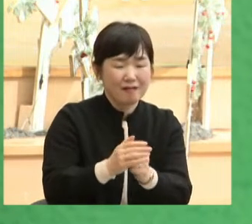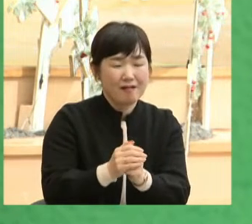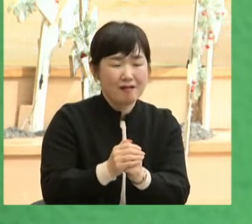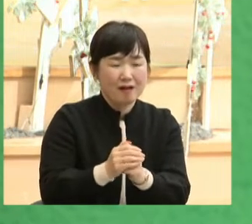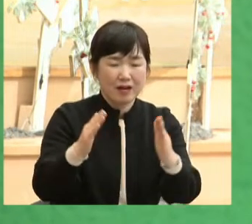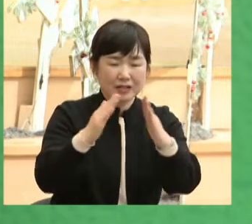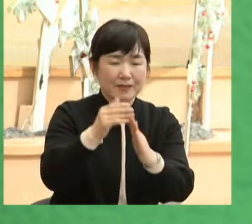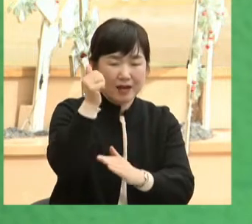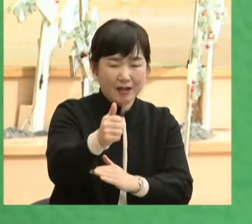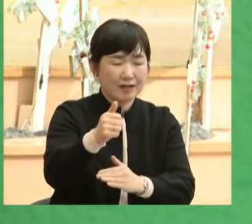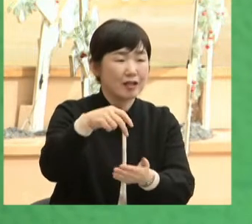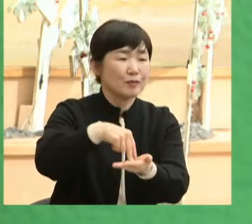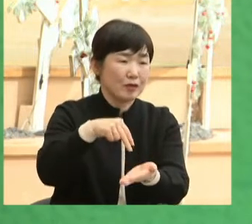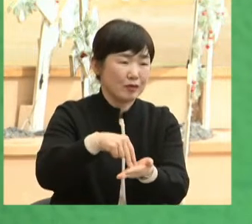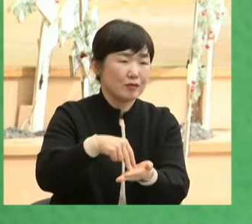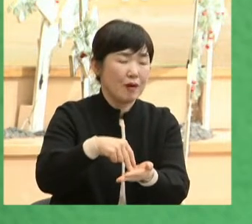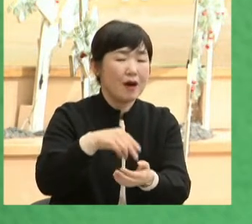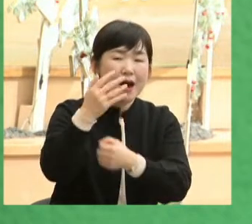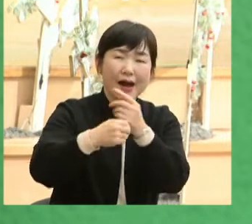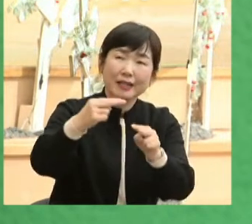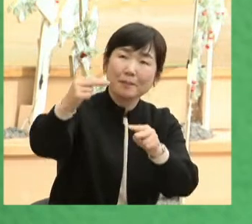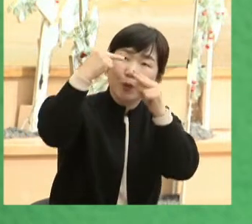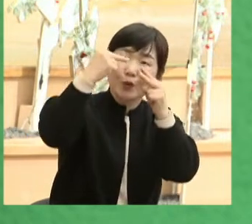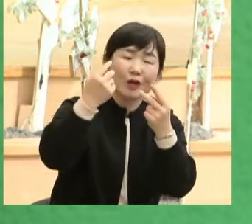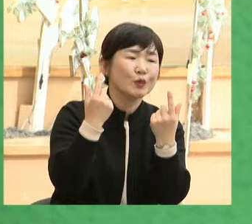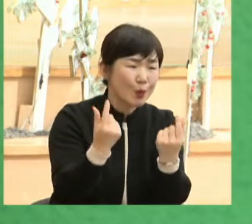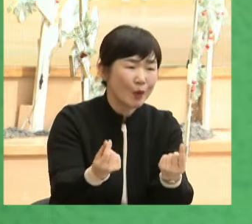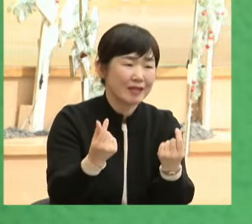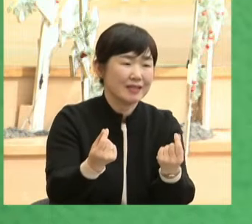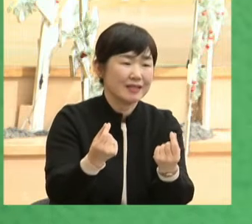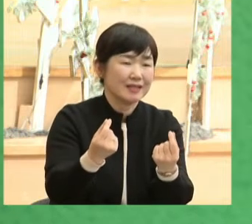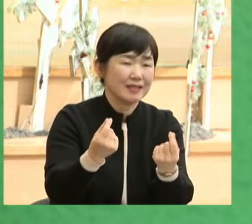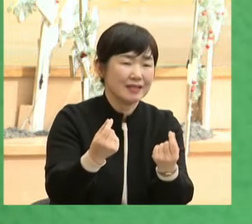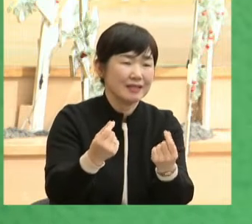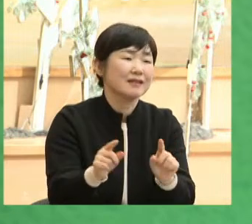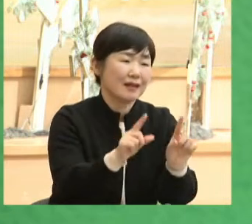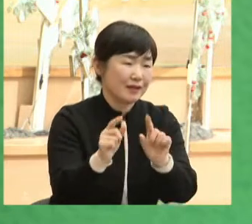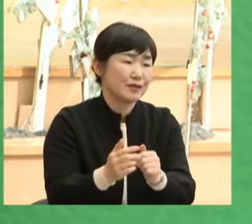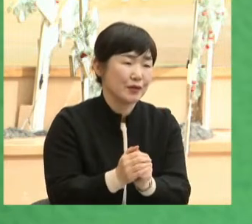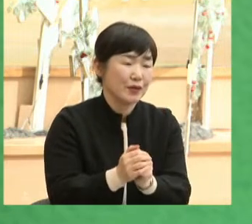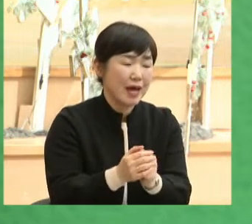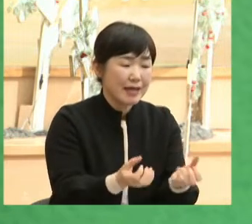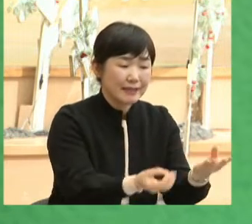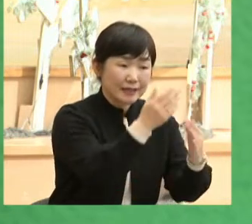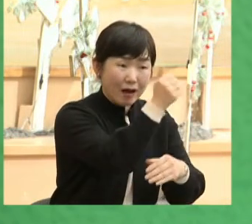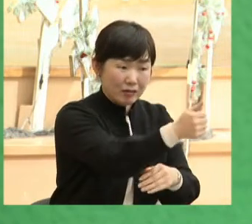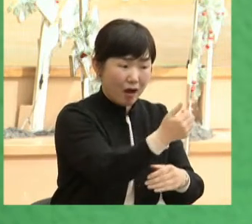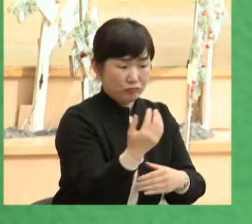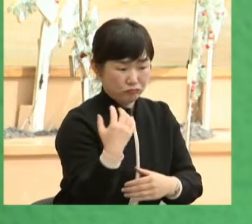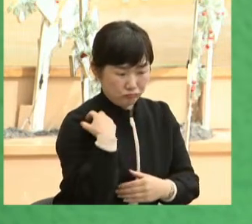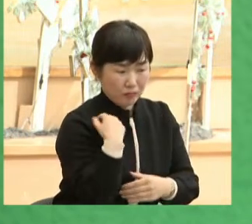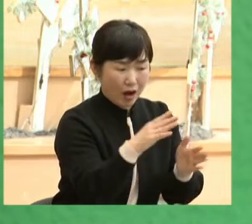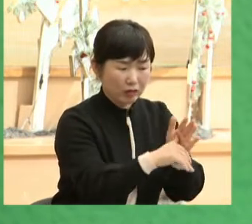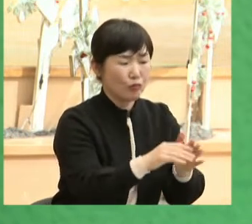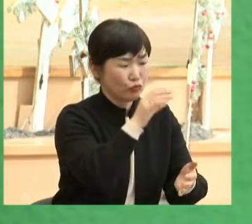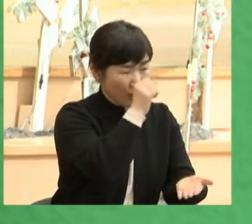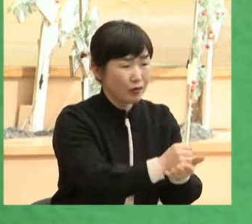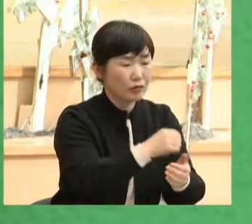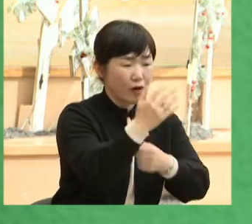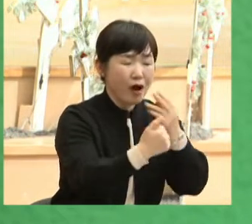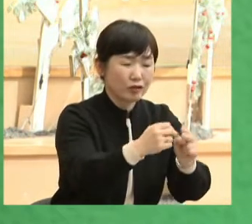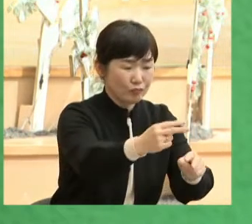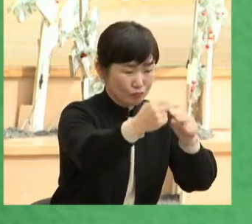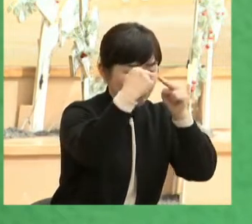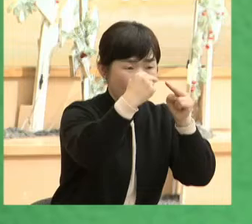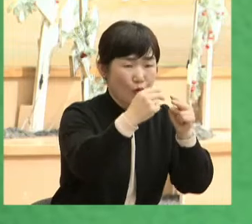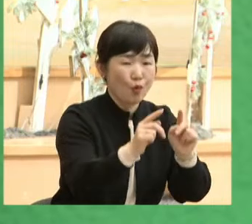어떻게 살았을까요 하나님 앞에서 물론 제사장 직무를 감당을 당연히도 하나님